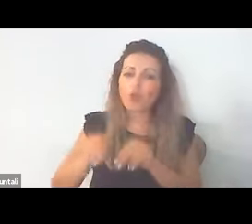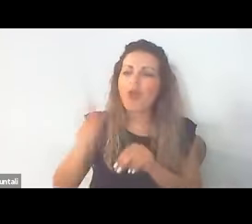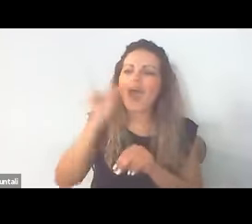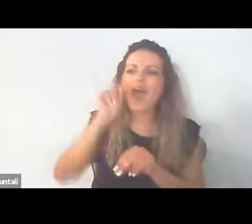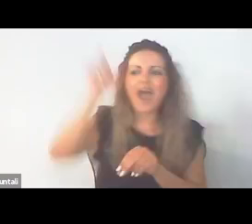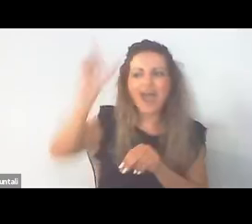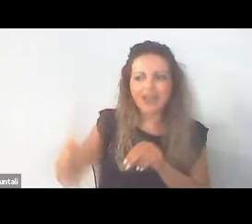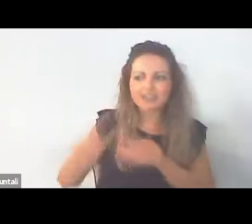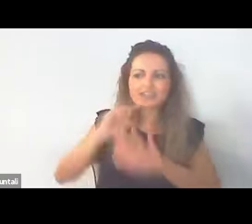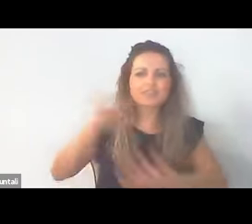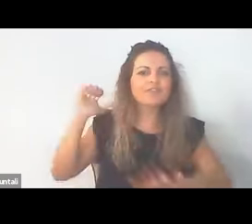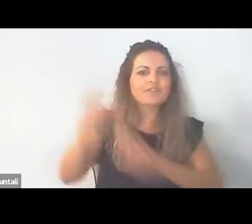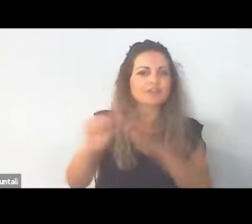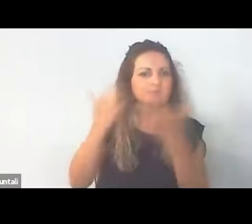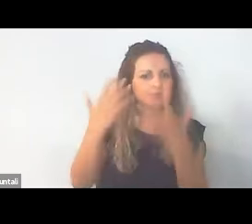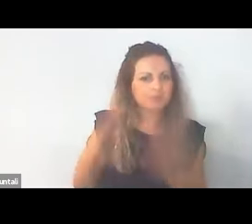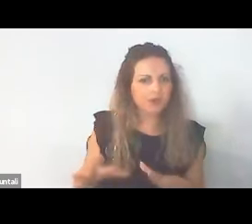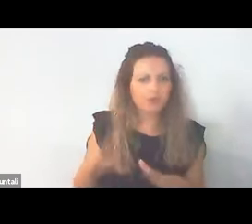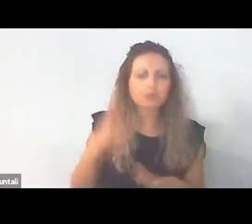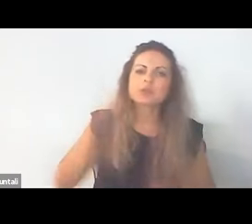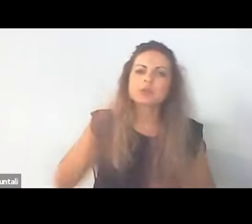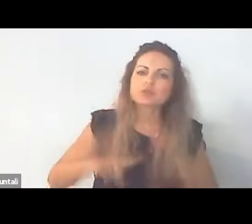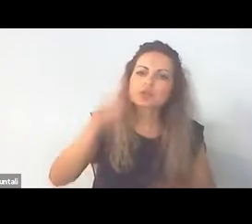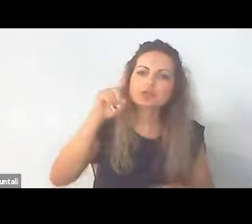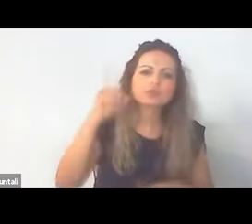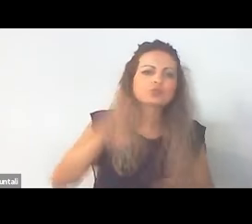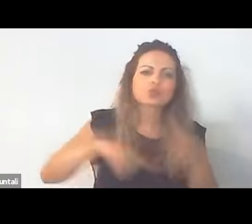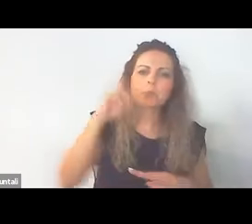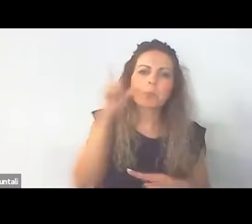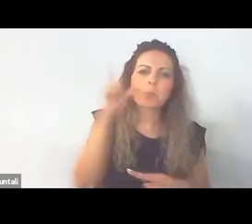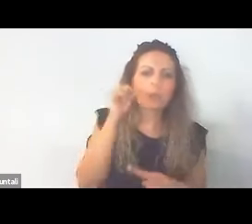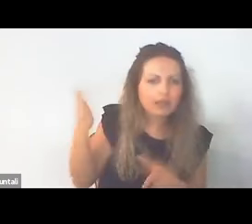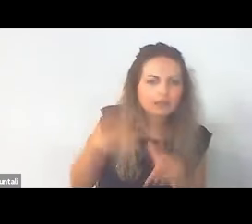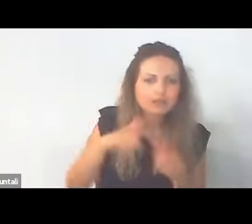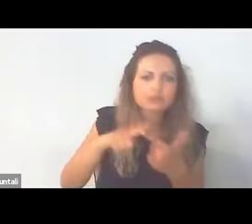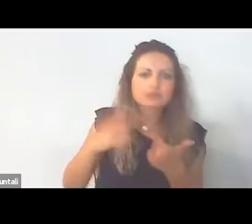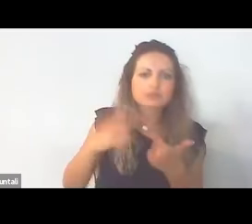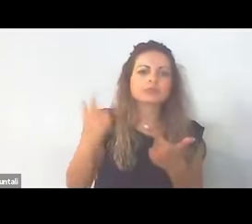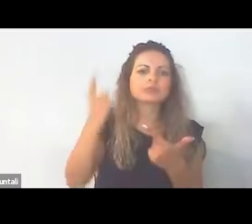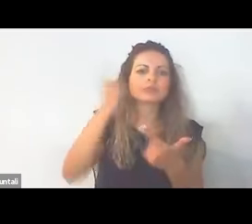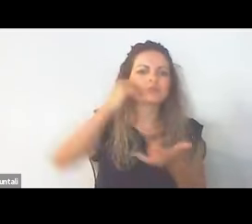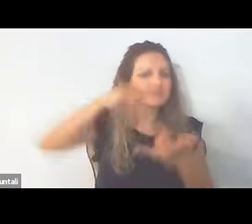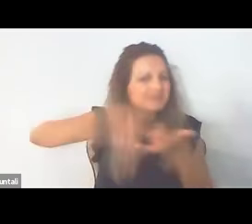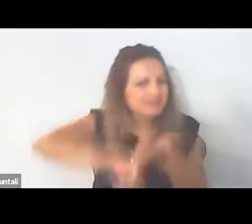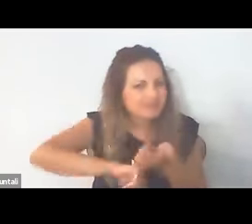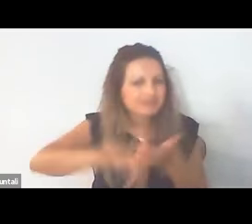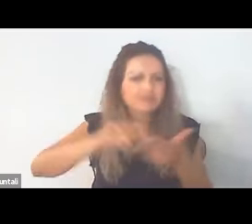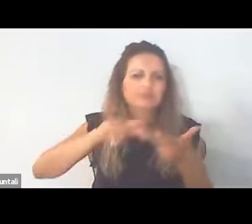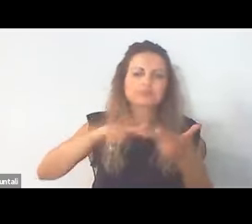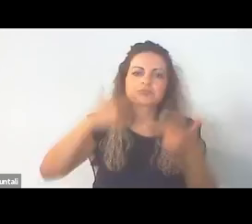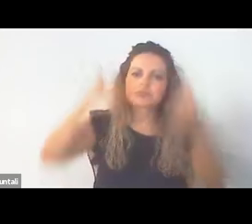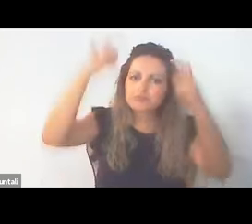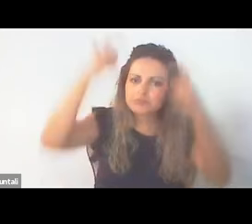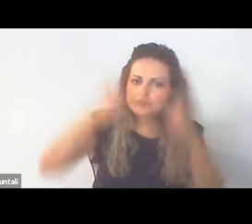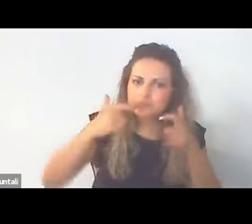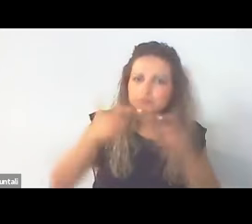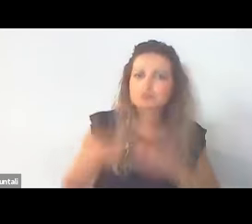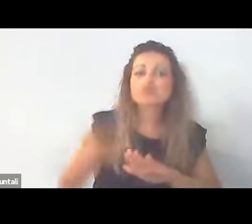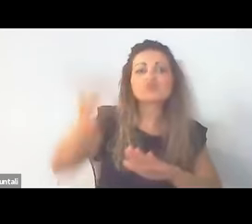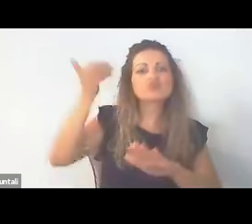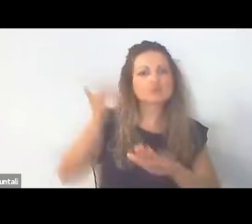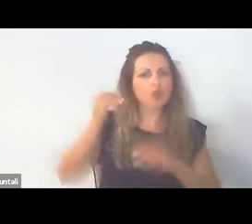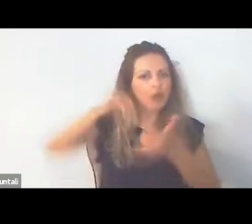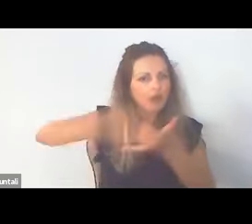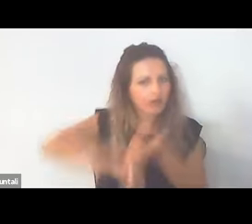φορές μπορεί να είναι οι πατεράδες μας, μπορεί να είναι η σύντροφή μας, η σύζυγή μας, η πρώην σύντροφή μας και η σύζυγή μας, οι συγγενείς μας, οι γείτονές